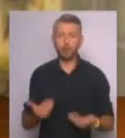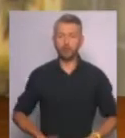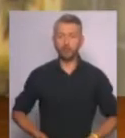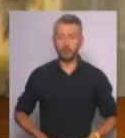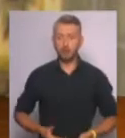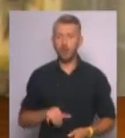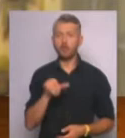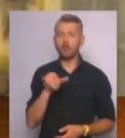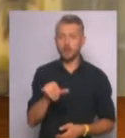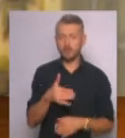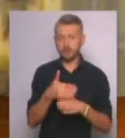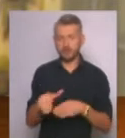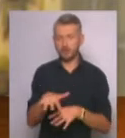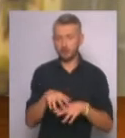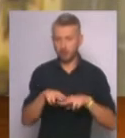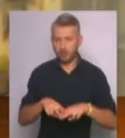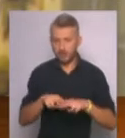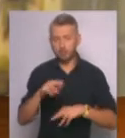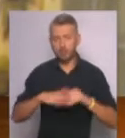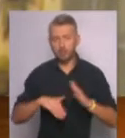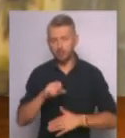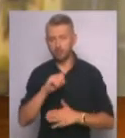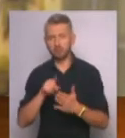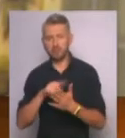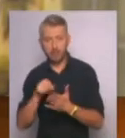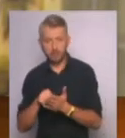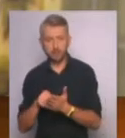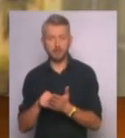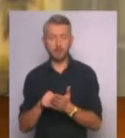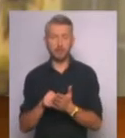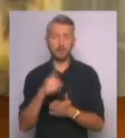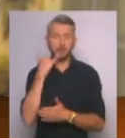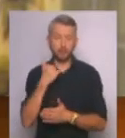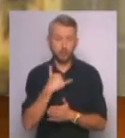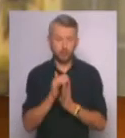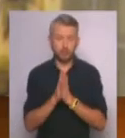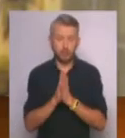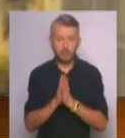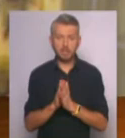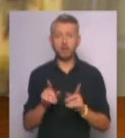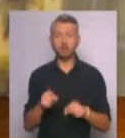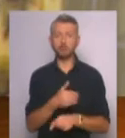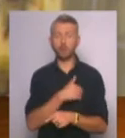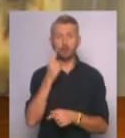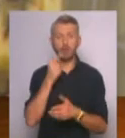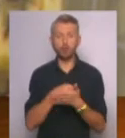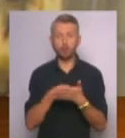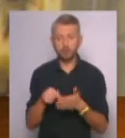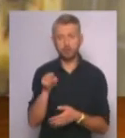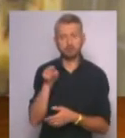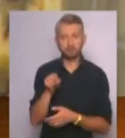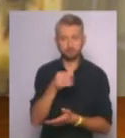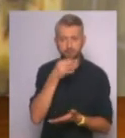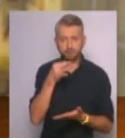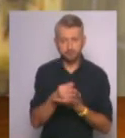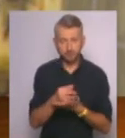у вашій частині столиці, практичних питань, життєвих, які вас турбують. Долучайтеся, будь ласка. І також я хочу наголосити, пан Андрій Задерейко